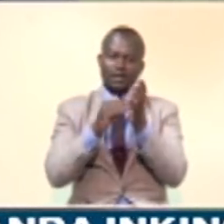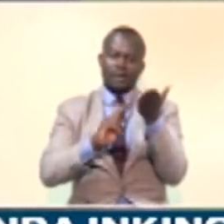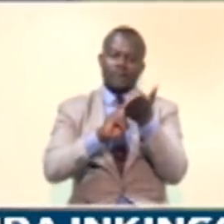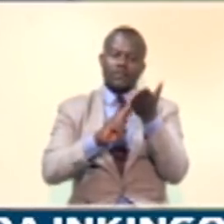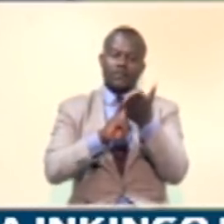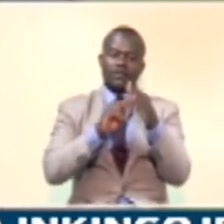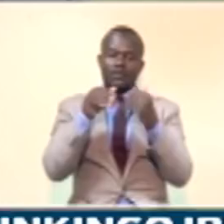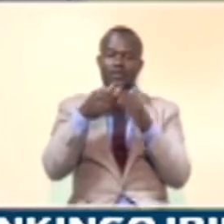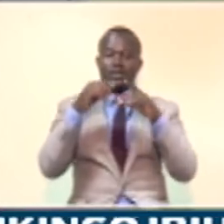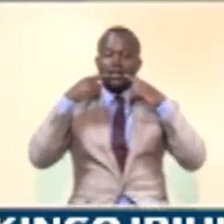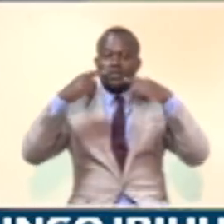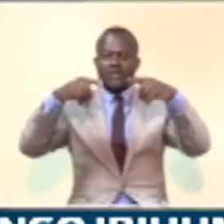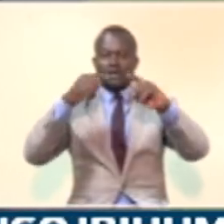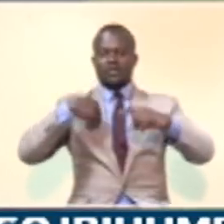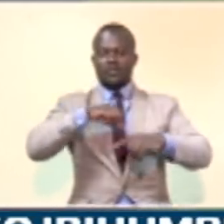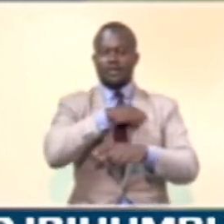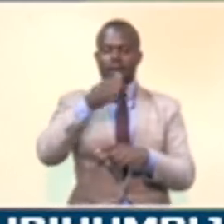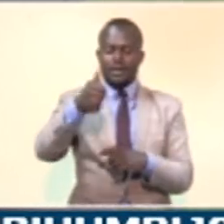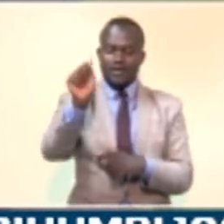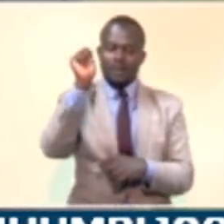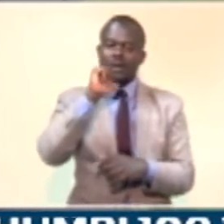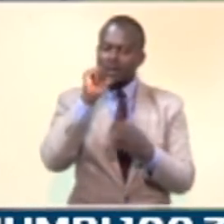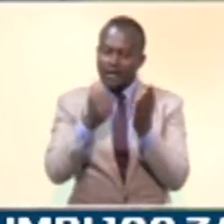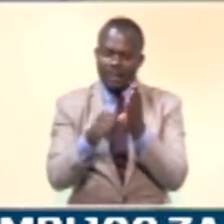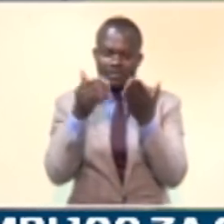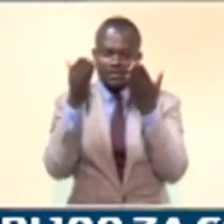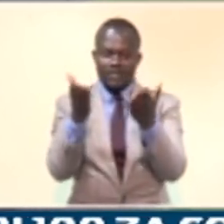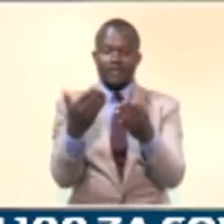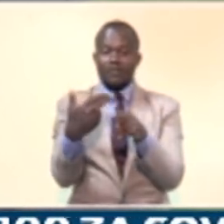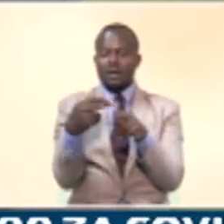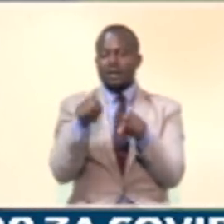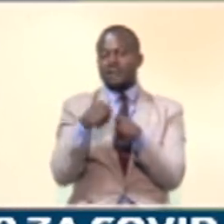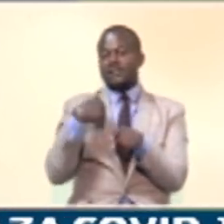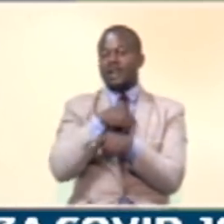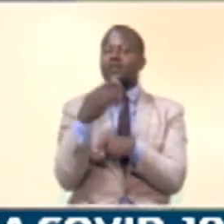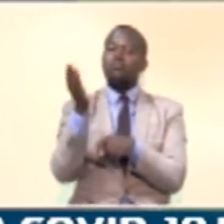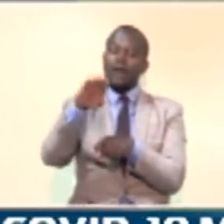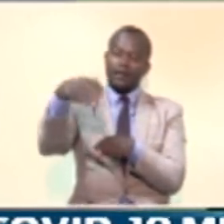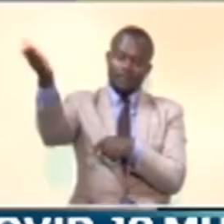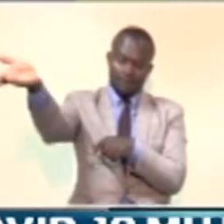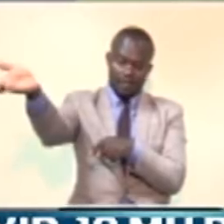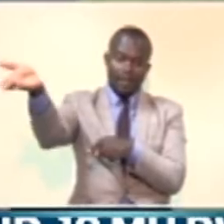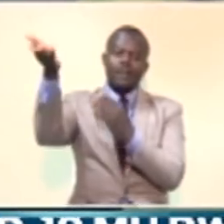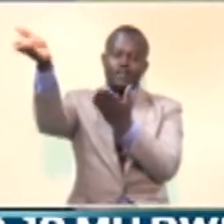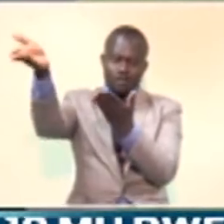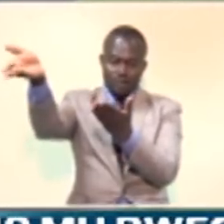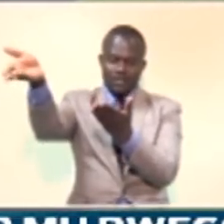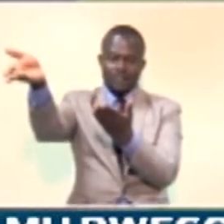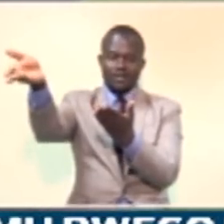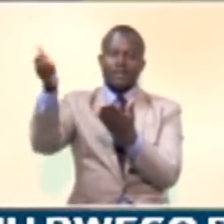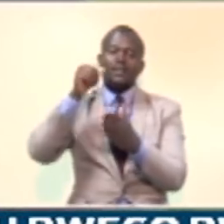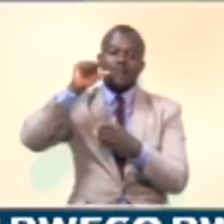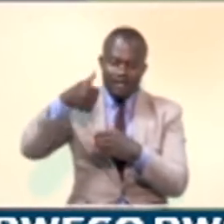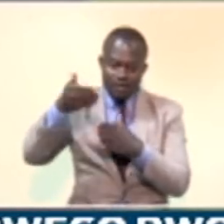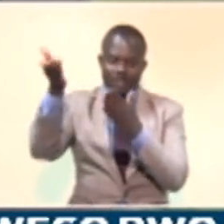tunakoresheje ibi bitangazamakuru byanyu nta kibazo gihari mukanya nanjye nsubiyeyo niho ndi n'ejo